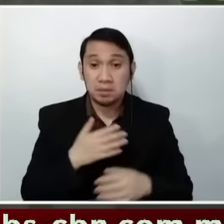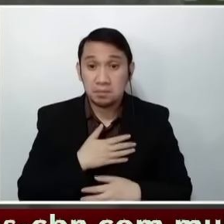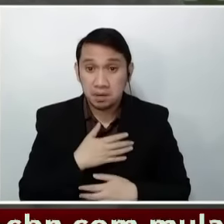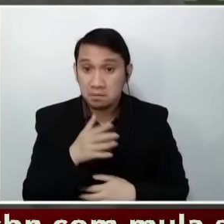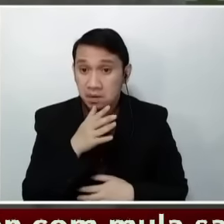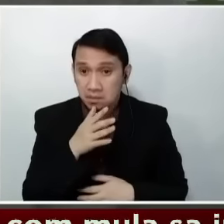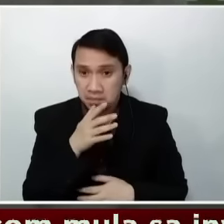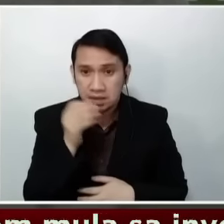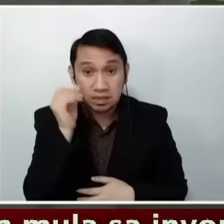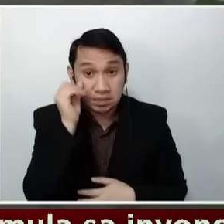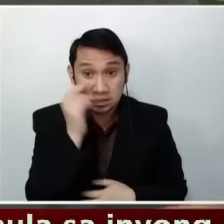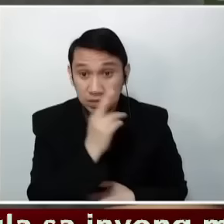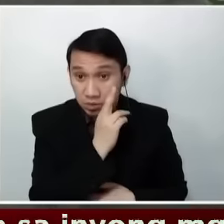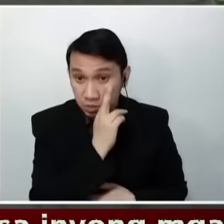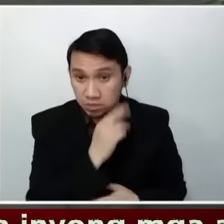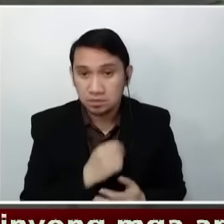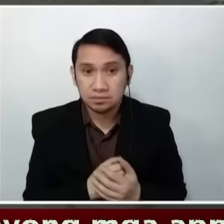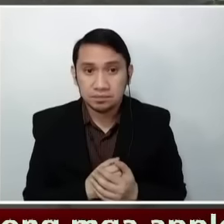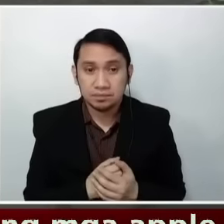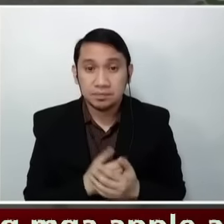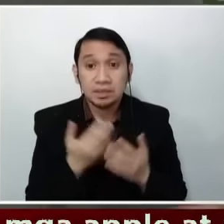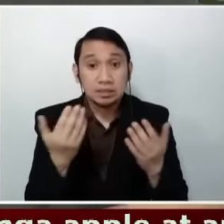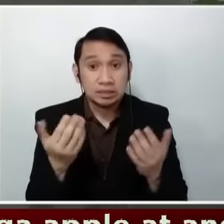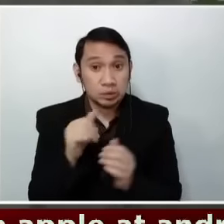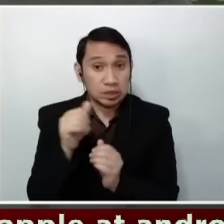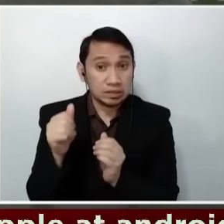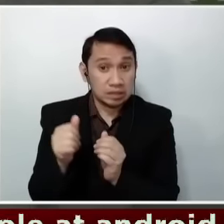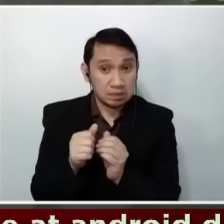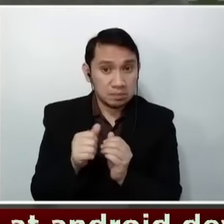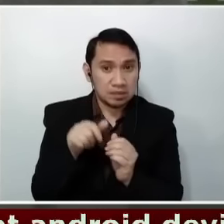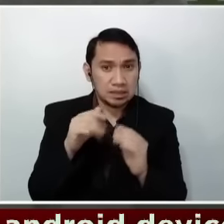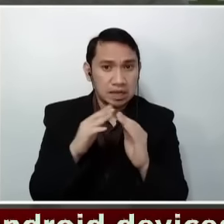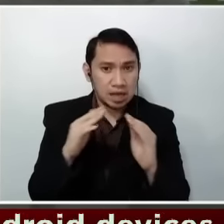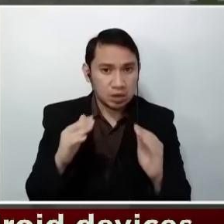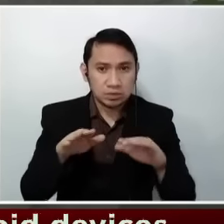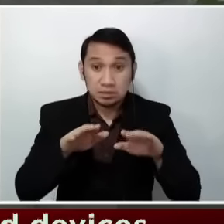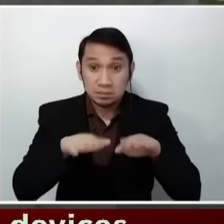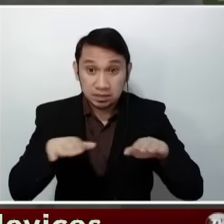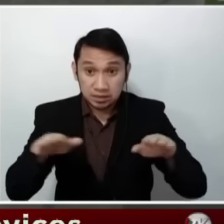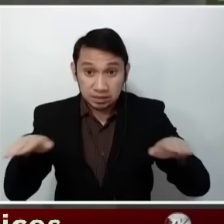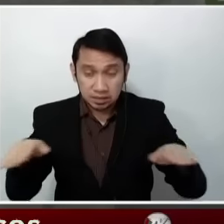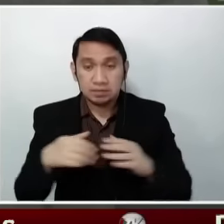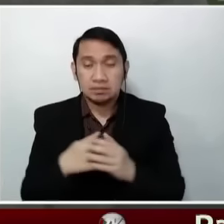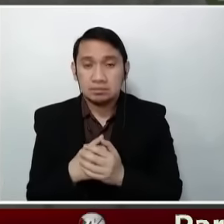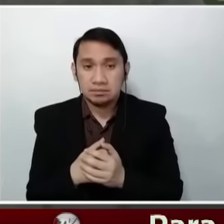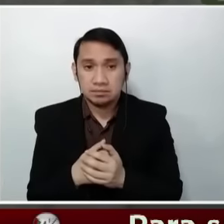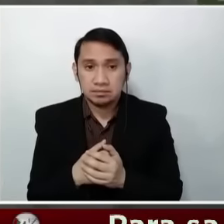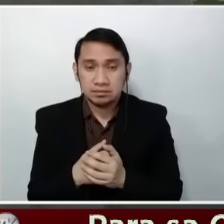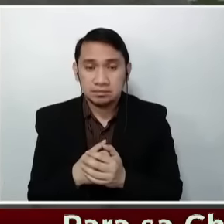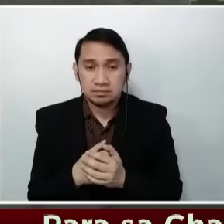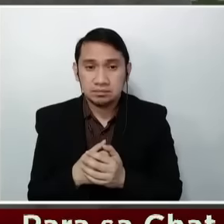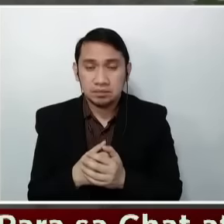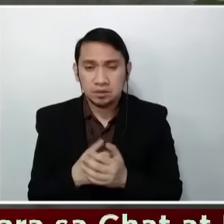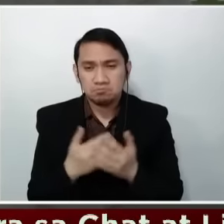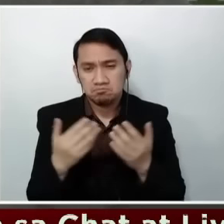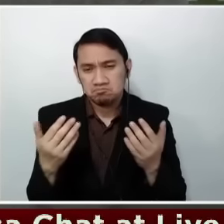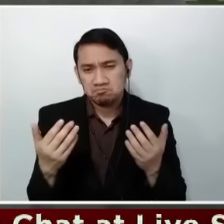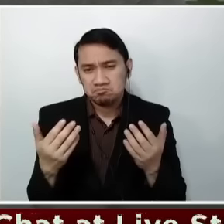citizen and yung mga kasama niya sa house, mga bata naman, mga minor. So,